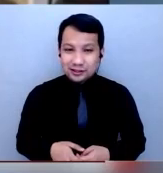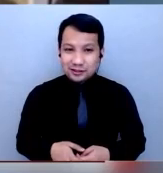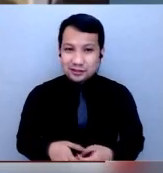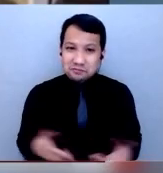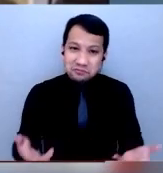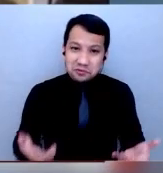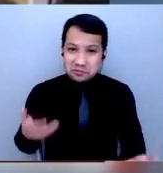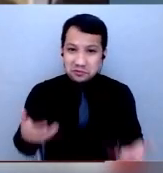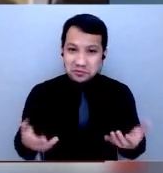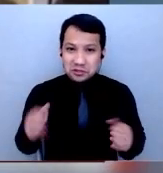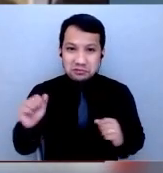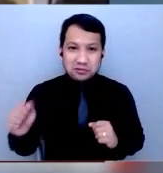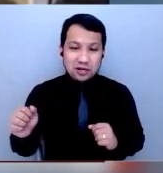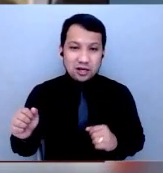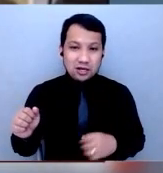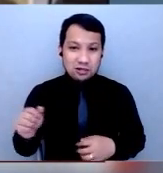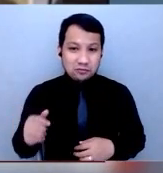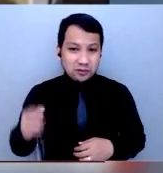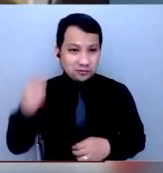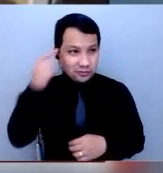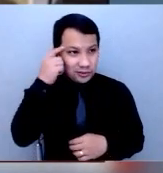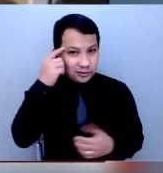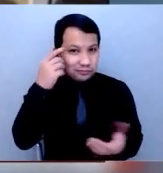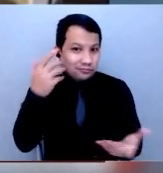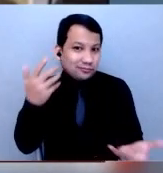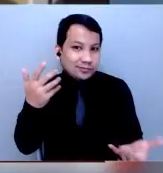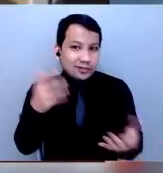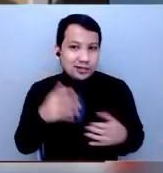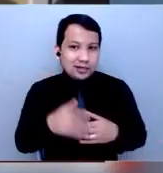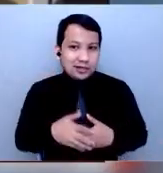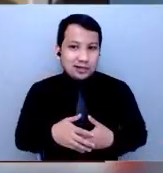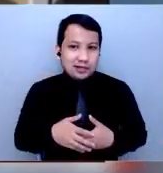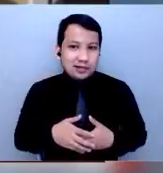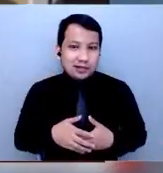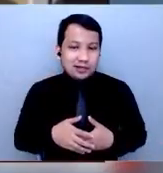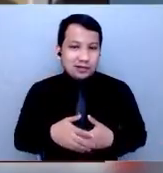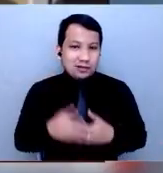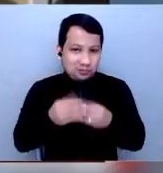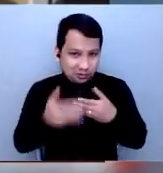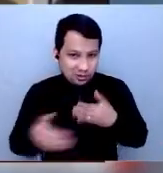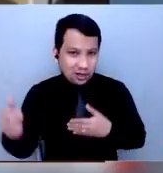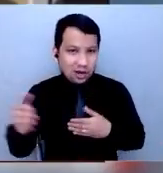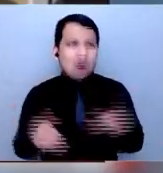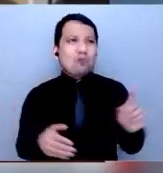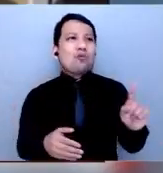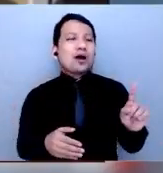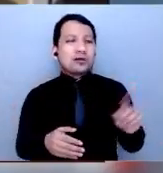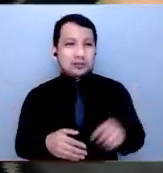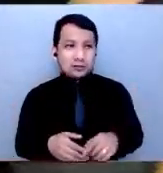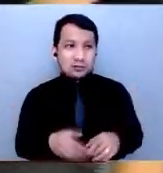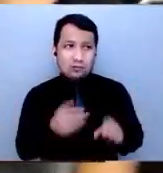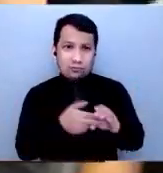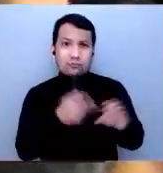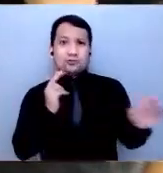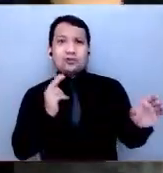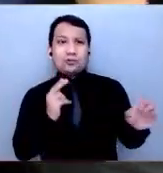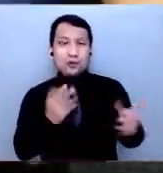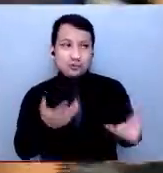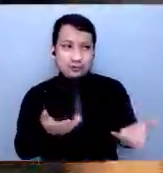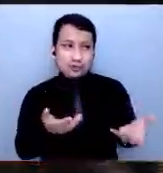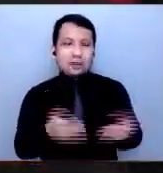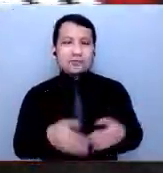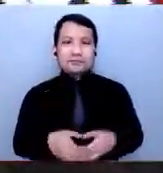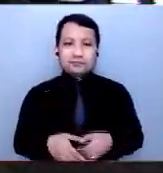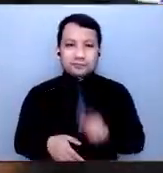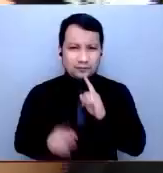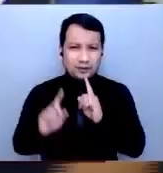siguro yung mga pag-iisip na extreme. Ano ba? Umayaw na ba? Sagot naman